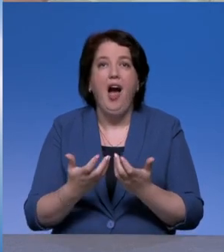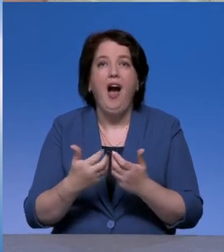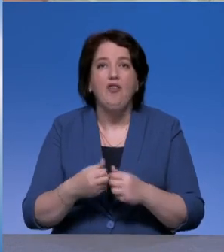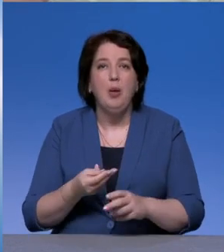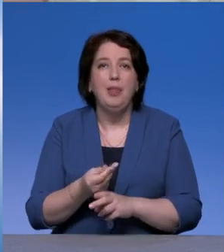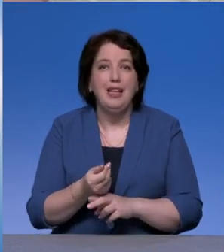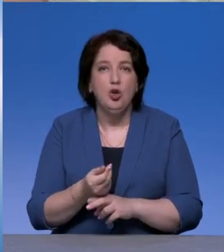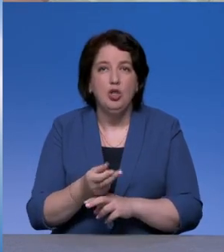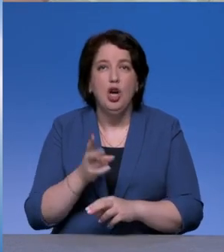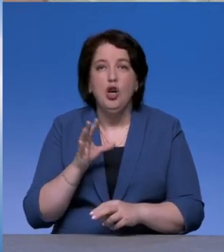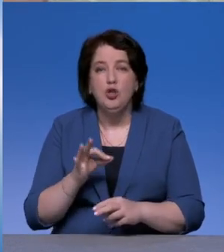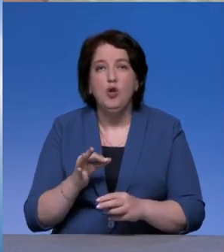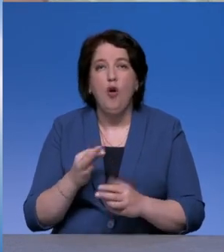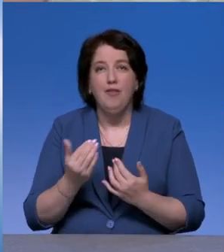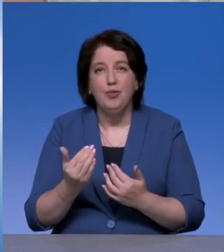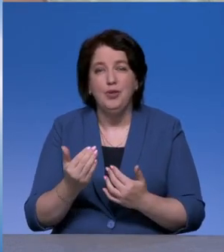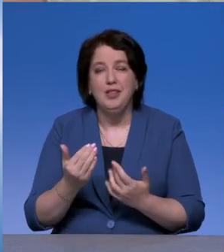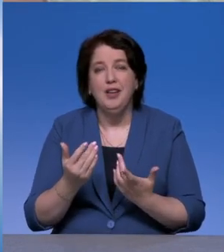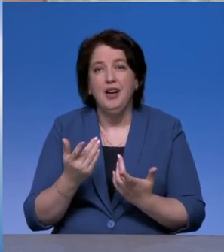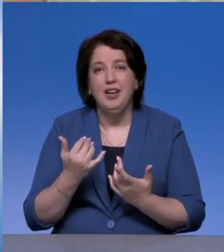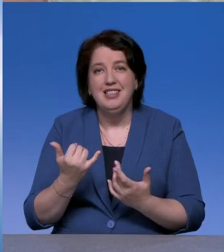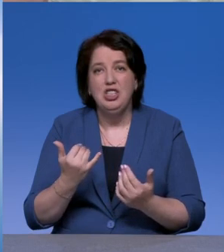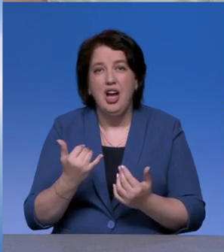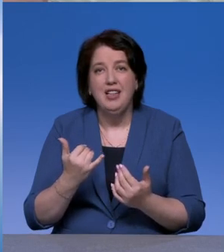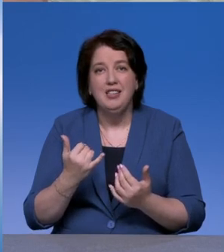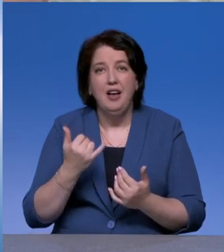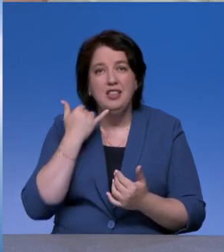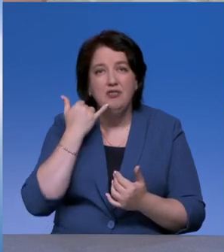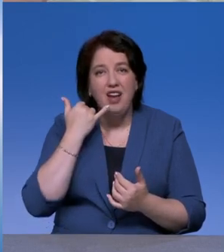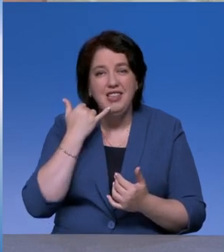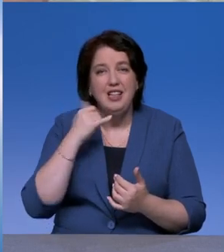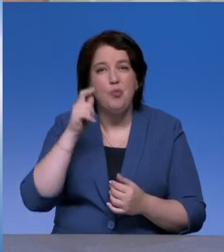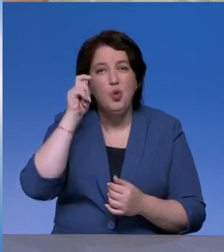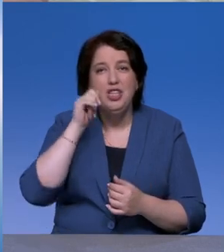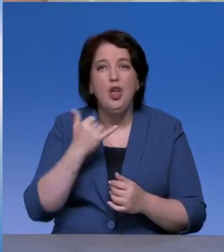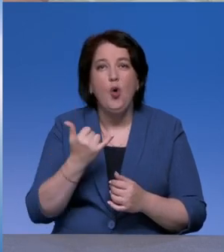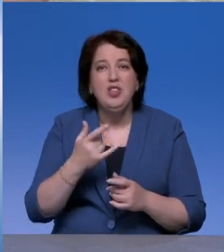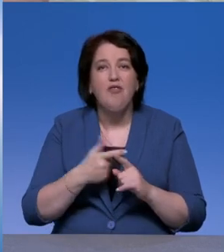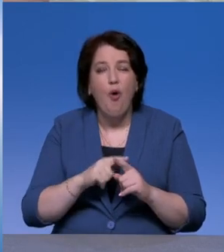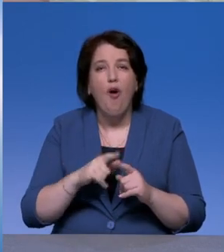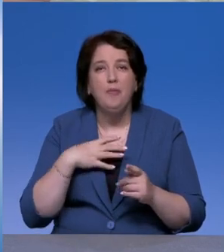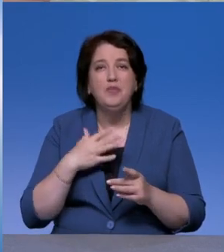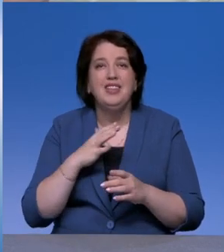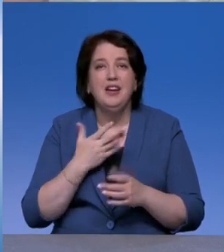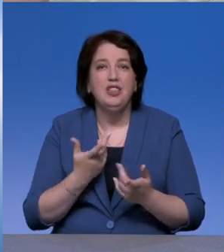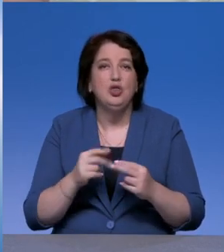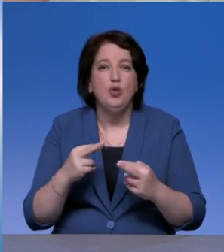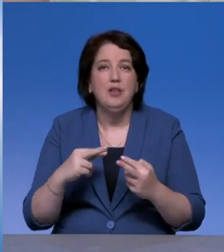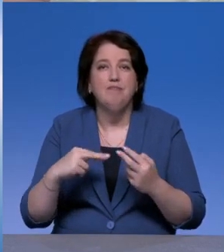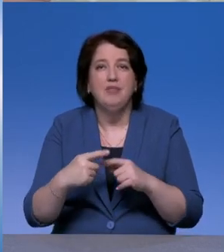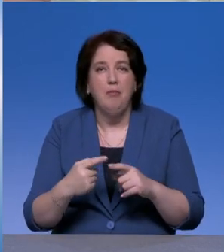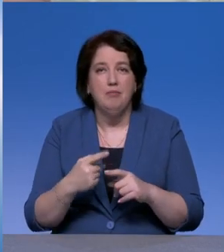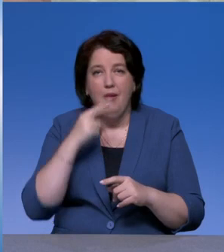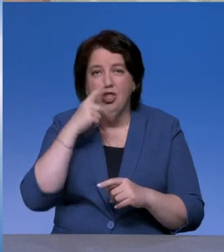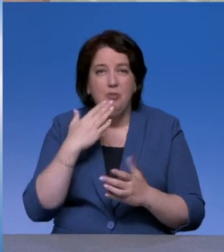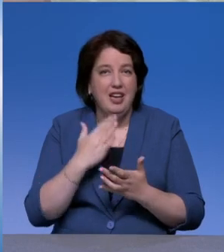понимаю, что у уважаемого зрителя сбился этот автоплатеж, поэтому ему нужно обратиться все-таки